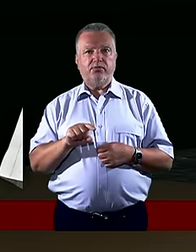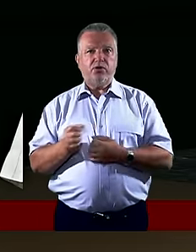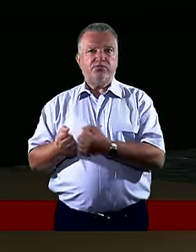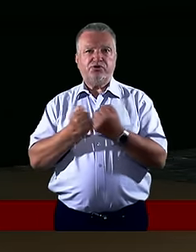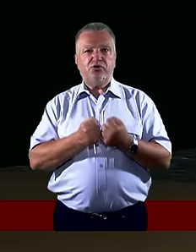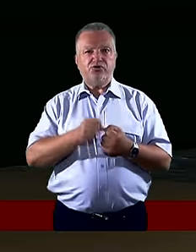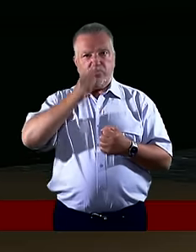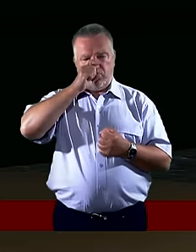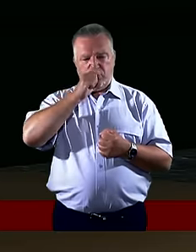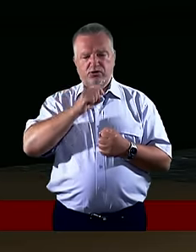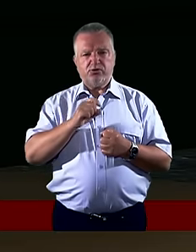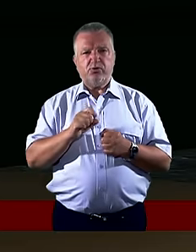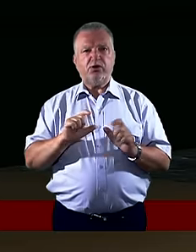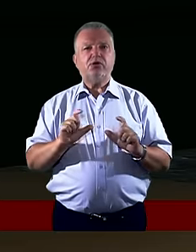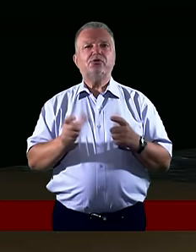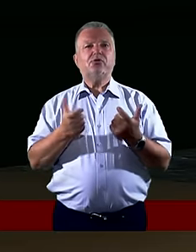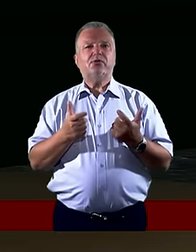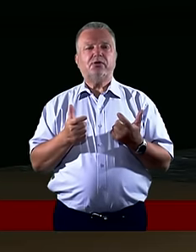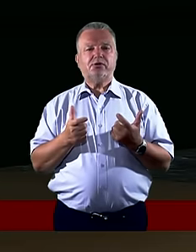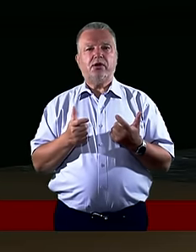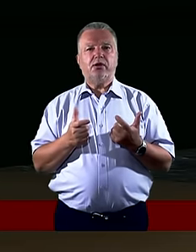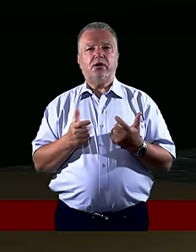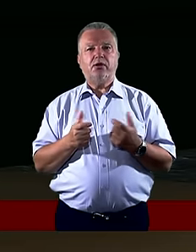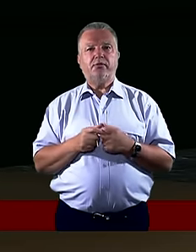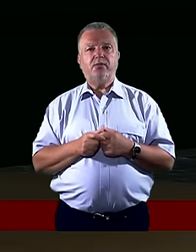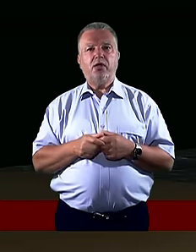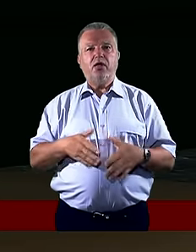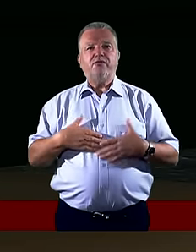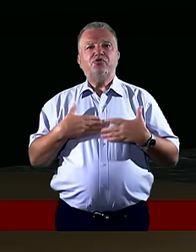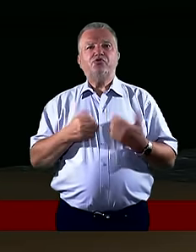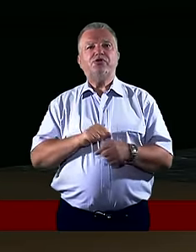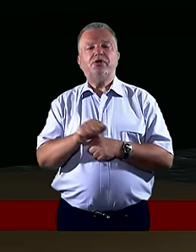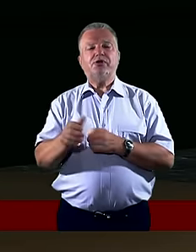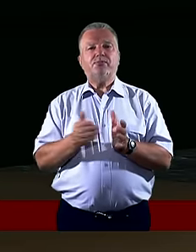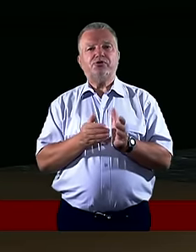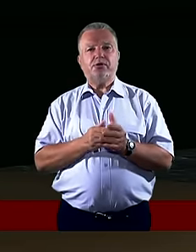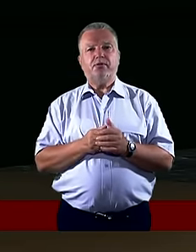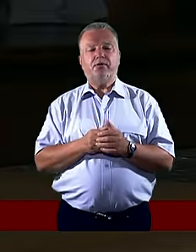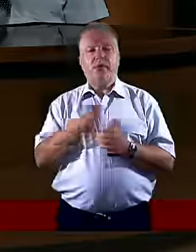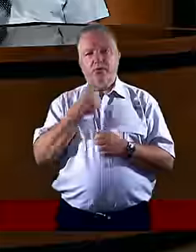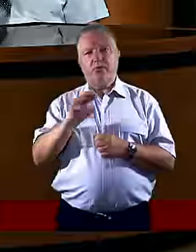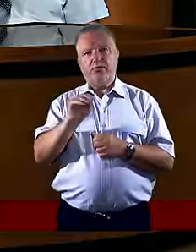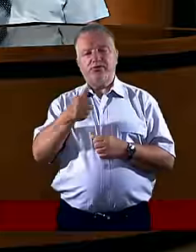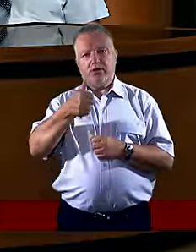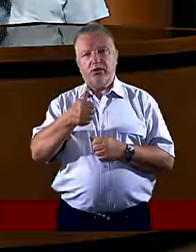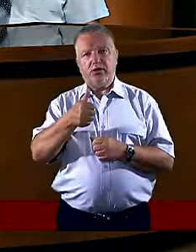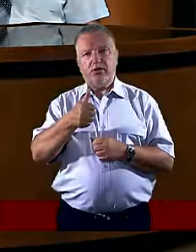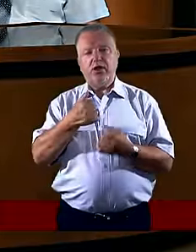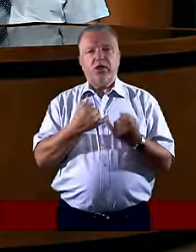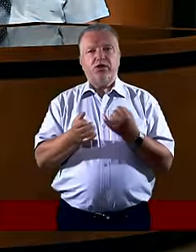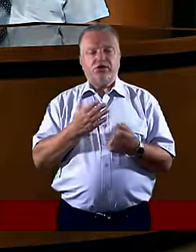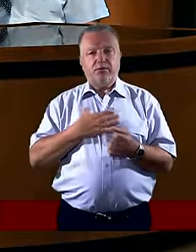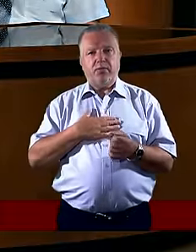zupełnie inny skutek. Więc ten takt, wyczucie, ta miłość, to jest wszystko potrzebne. Powiem jeszcze jedno.